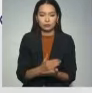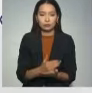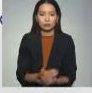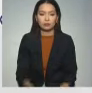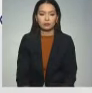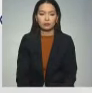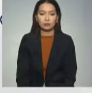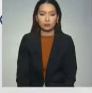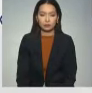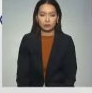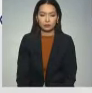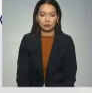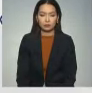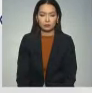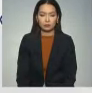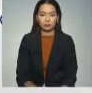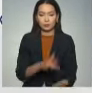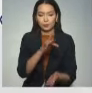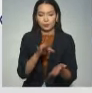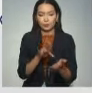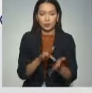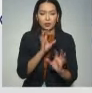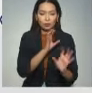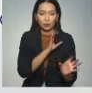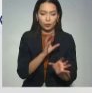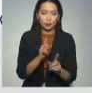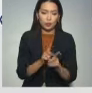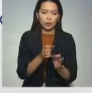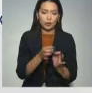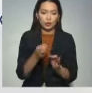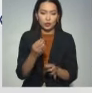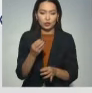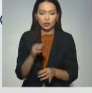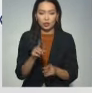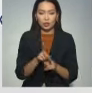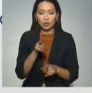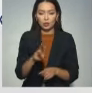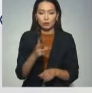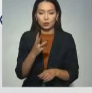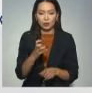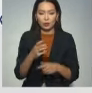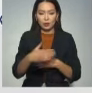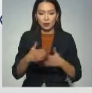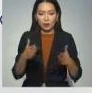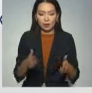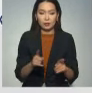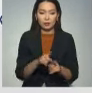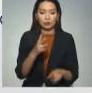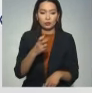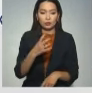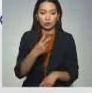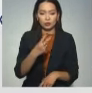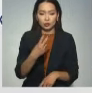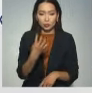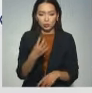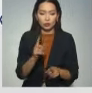благоустроенном секторе имеется 220. Қаланың абаттандырылған секторында 2300-ден астам контейнер тұратын 224 ұшаскі